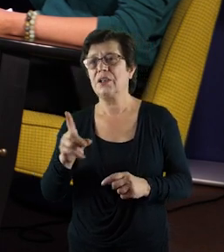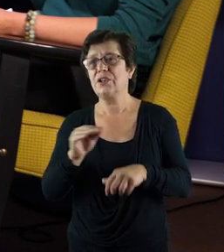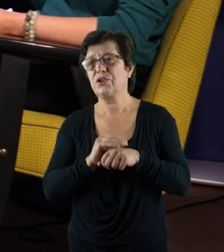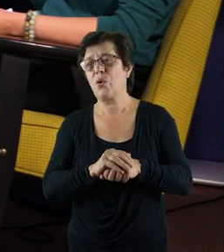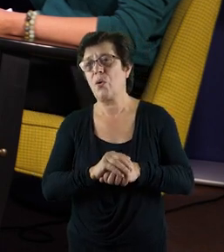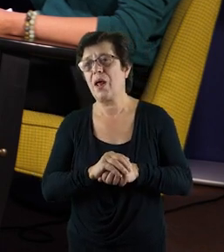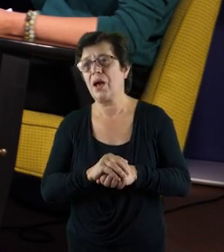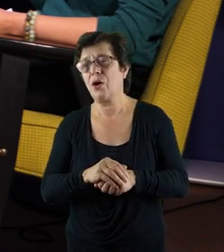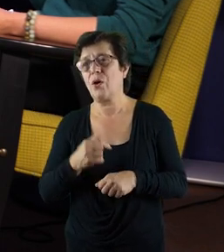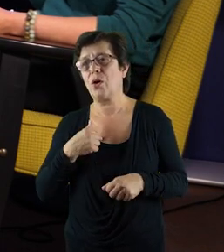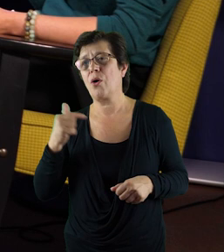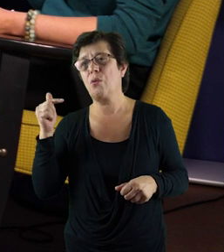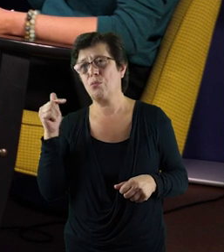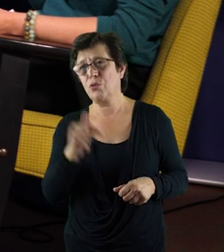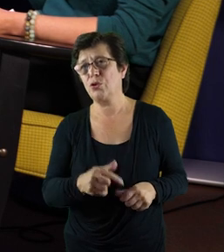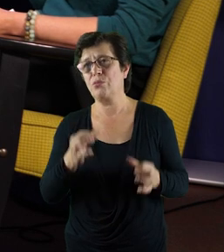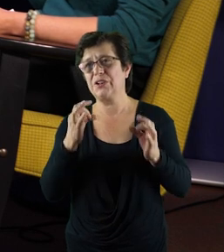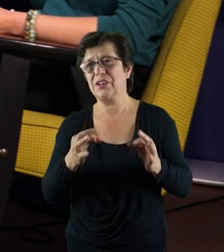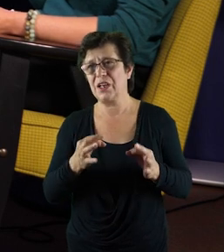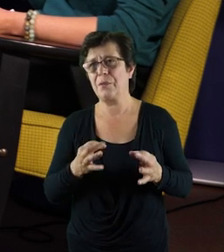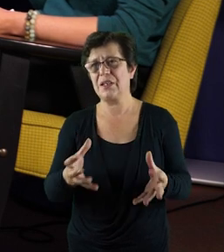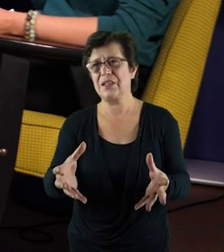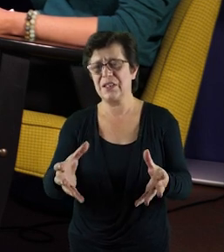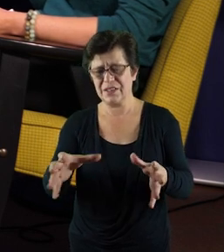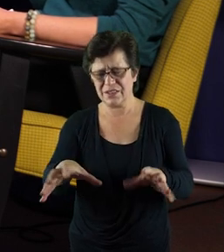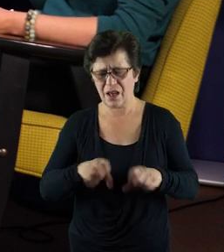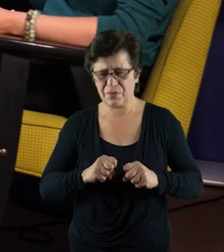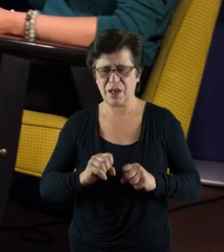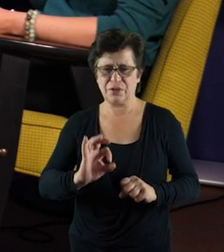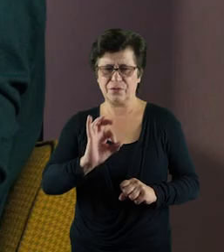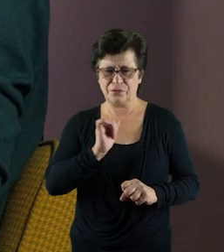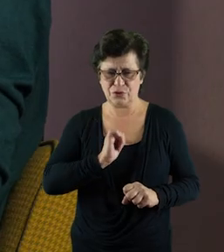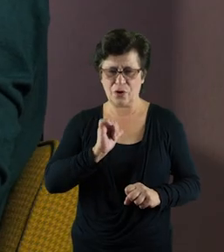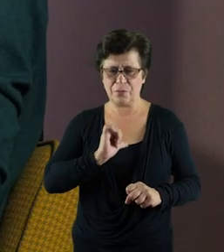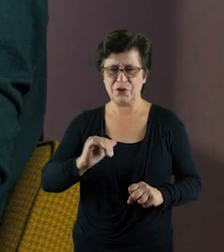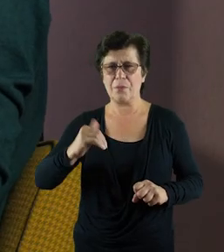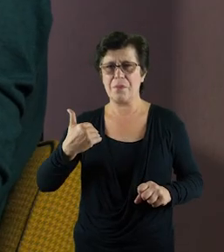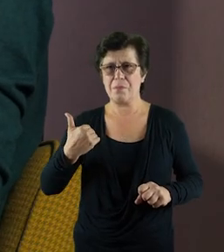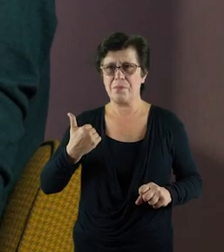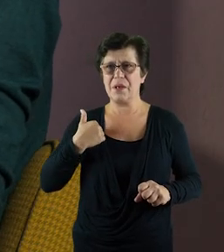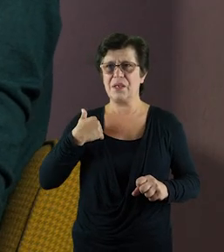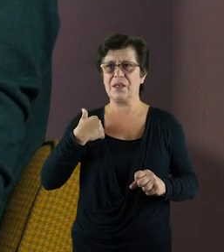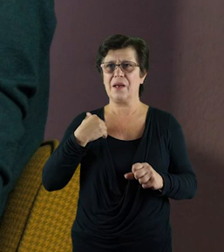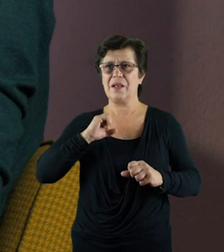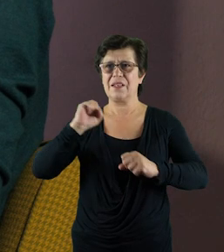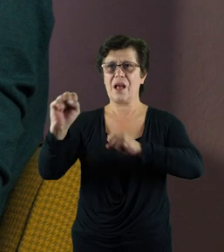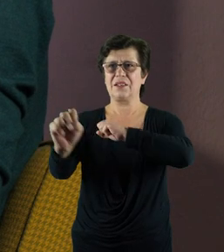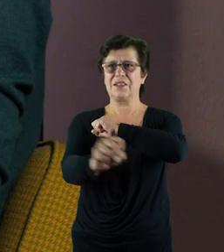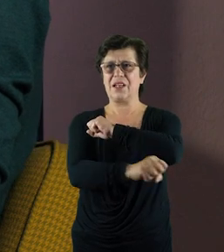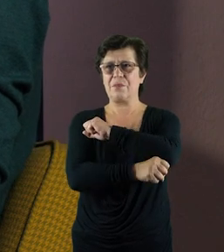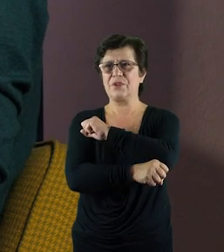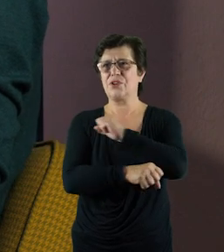Jalokurkiem, że muszą się teraz zebrać w sobie, ponieważ mają misję do spełnienia, żeby zostać właśnie następcami Żeromskiego i